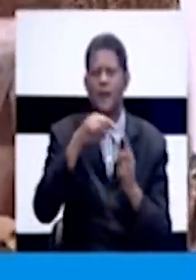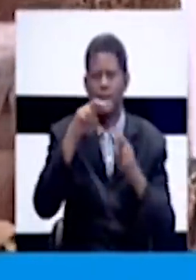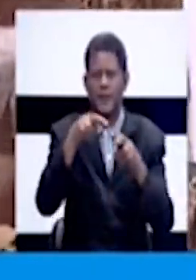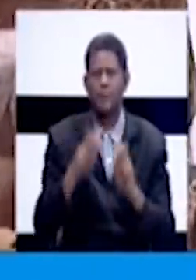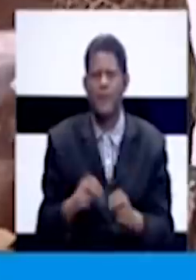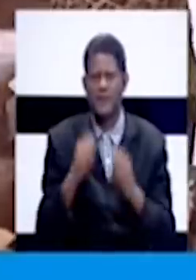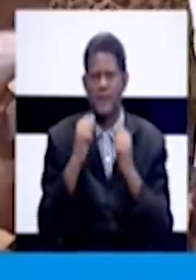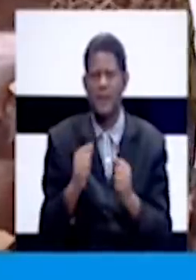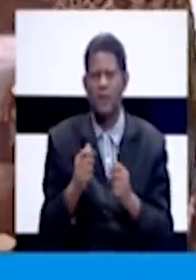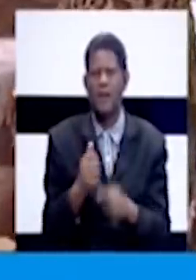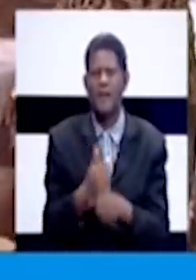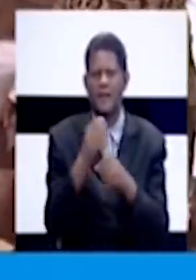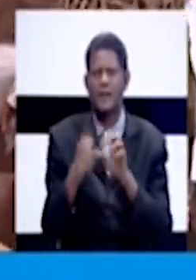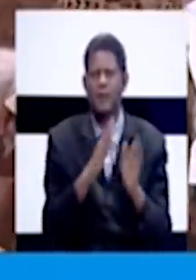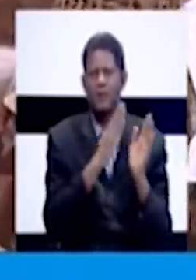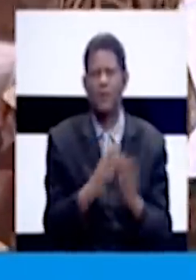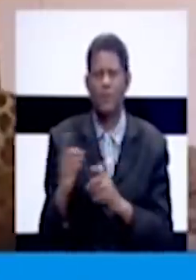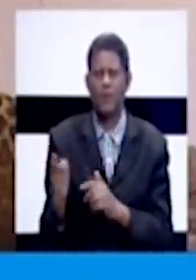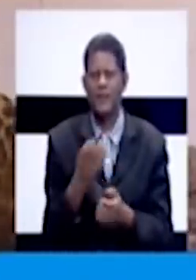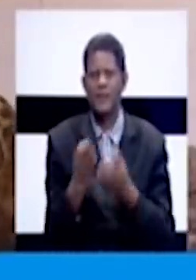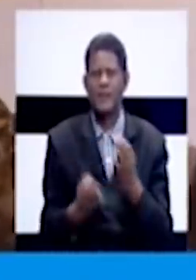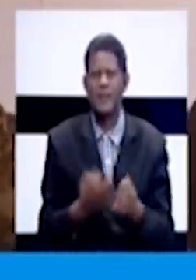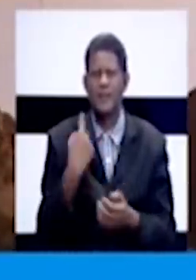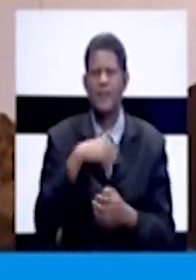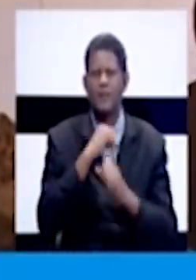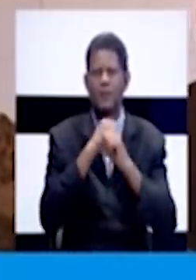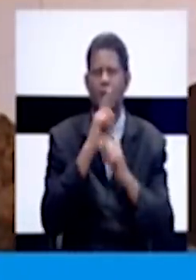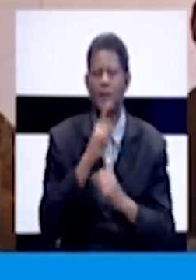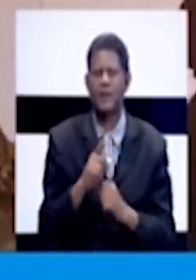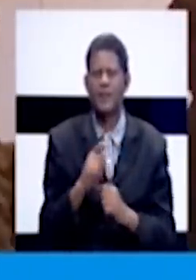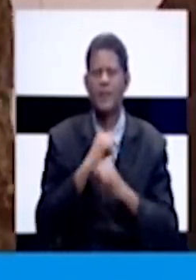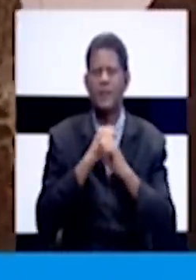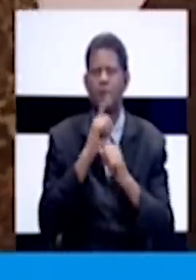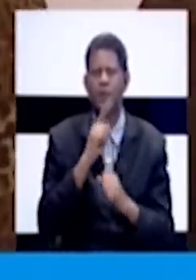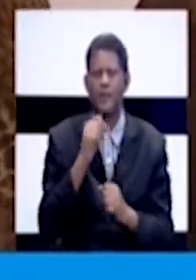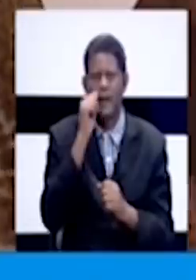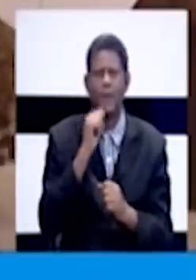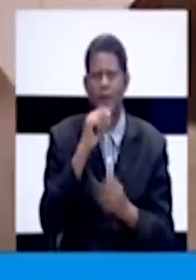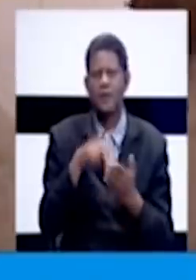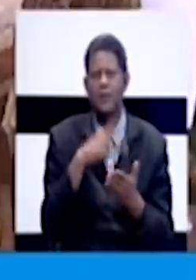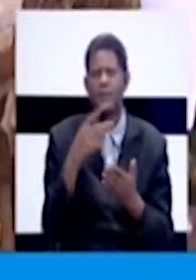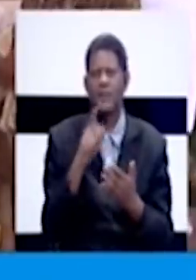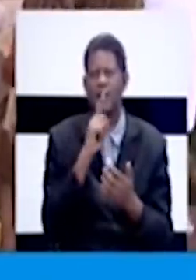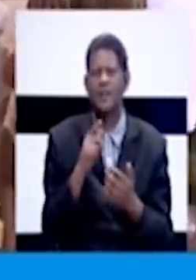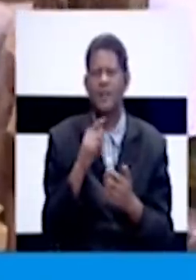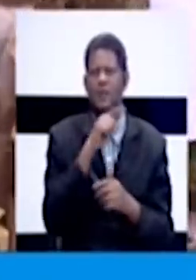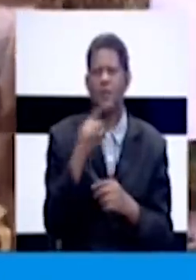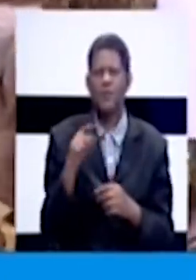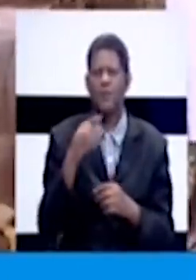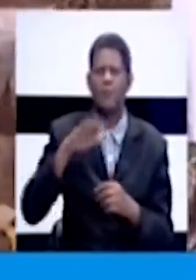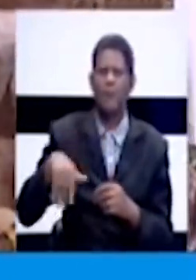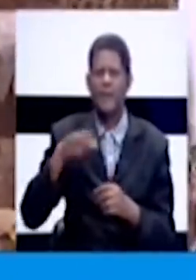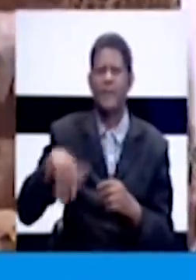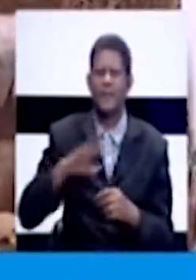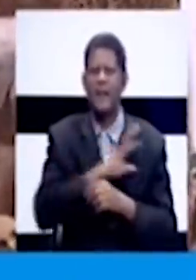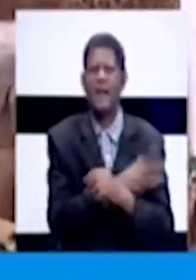ዝኽኣልኦ ሓገዝ ንምግባር ድልዋትኩም ዝኾነ ሓቢረን ንሕና እውን ክንምክቶ ኢና ንኣብየና ውድቕ ንምክቶ ኢና እዞም መድሕሪ ትሕቲ